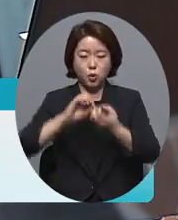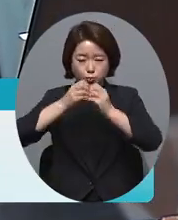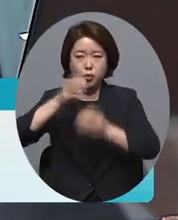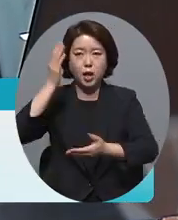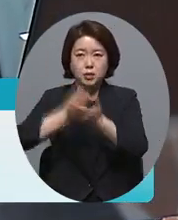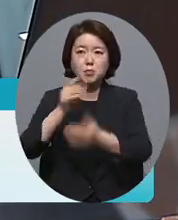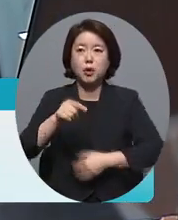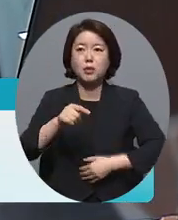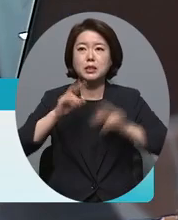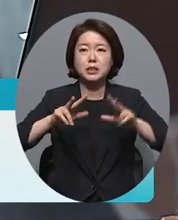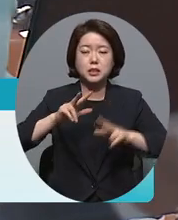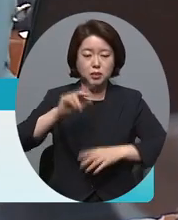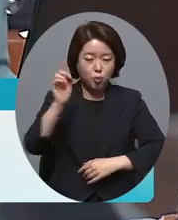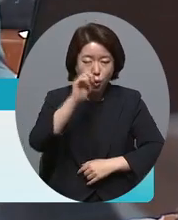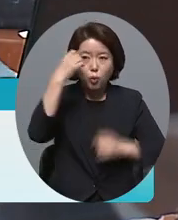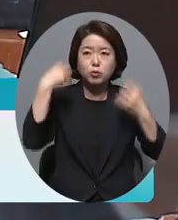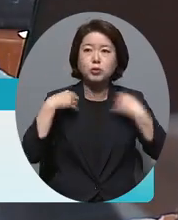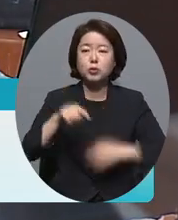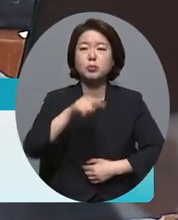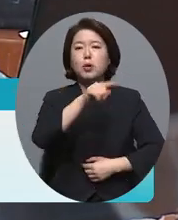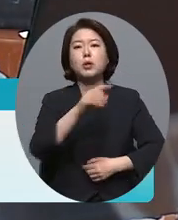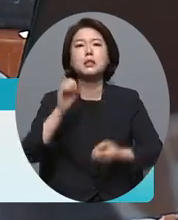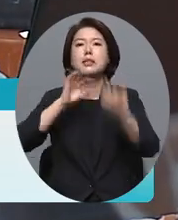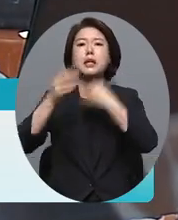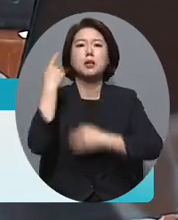여기서 대박을 합니까